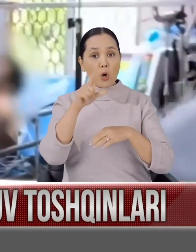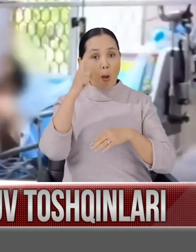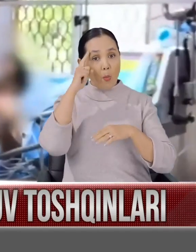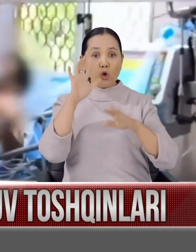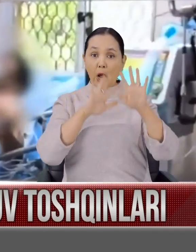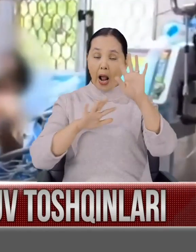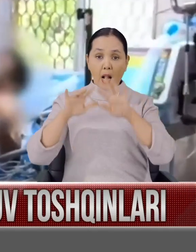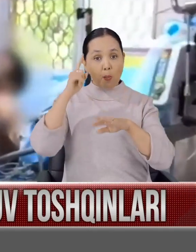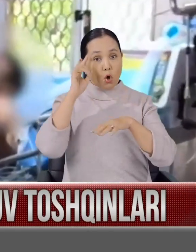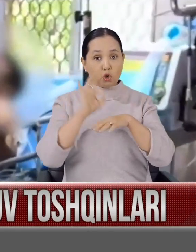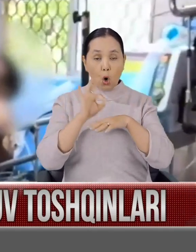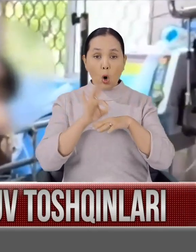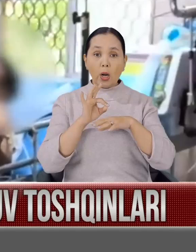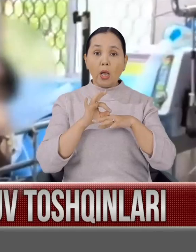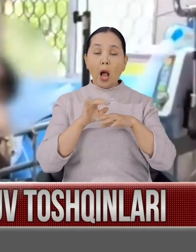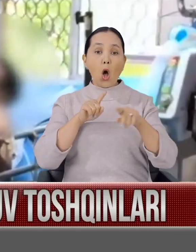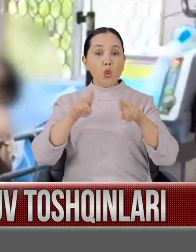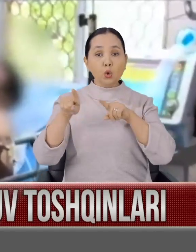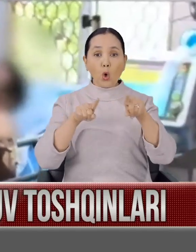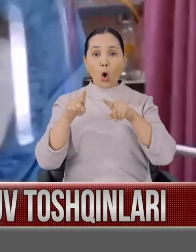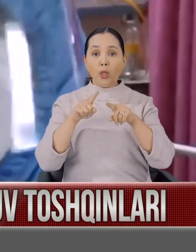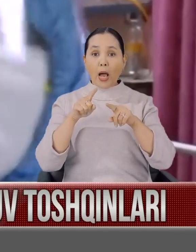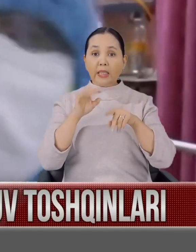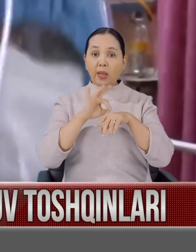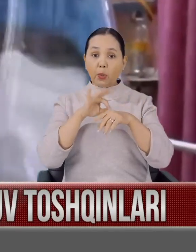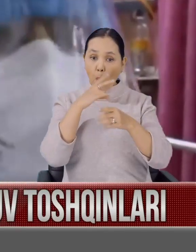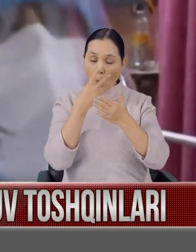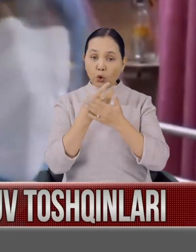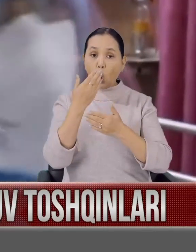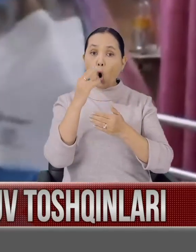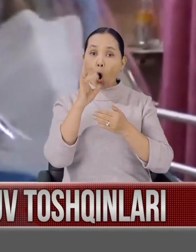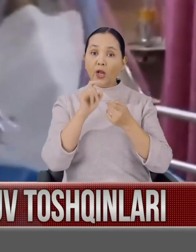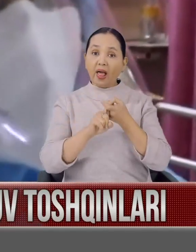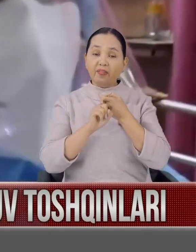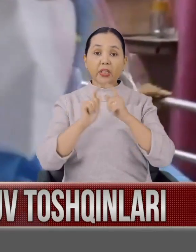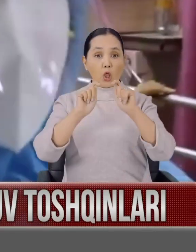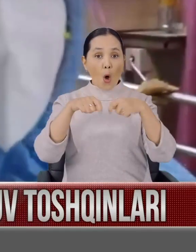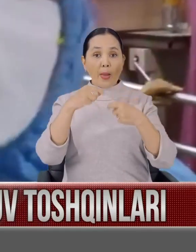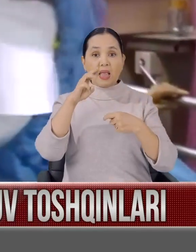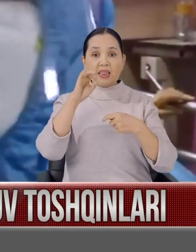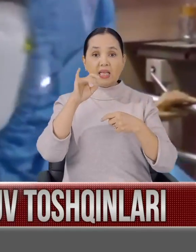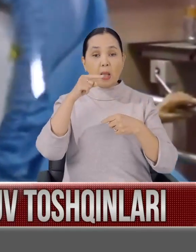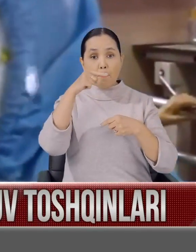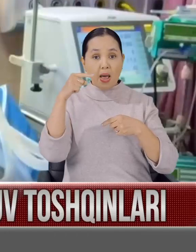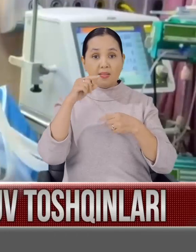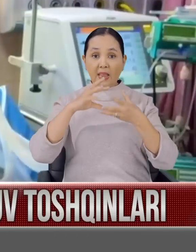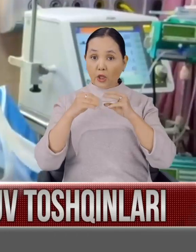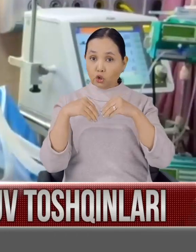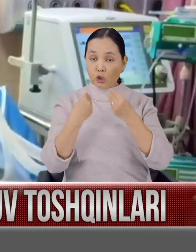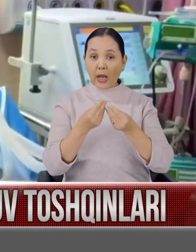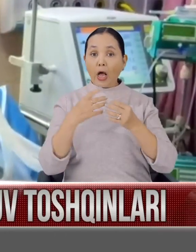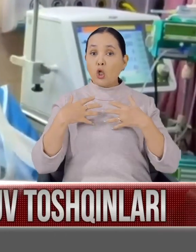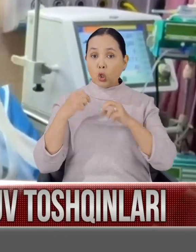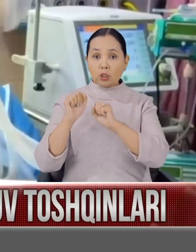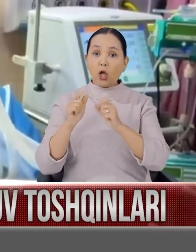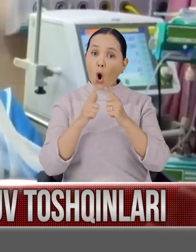bosh aylanishi, bosh og'rig'i va tutqanoq simptomlari kuzatilmoqda. Ularning koronavirusga topshirgan testlari manfiy natija bergan. Mahalliy